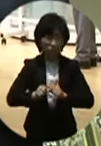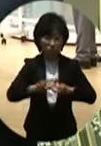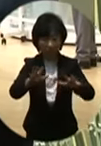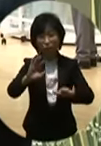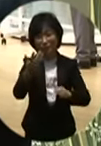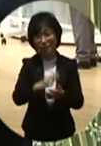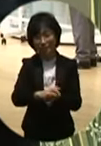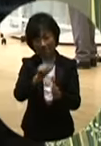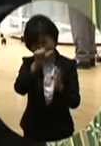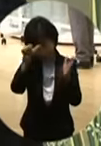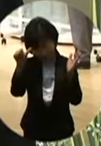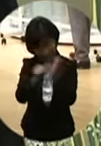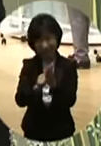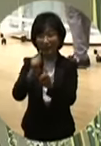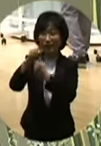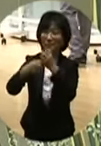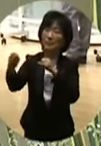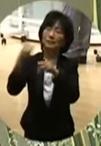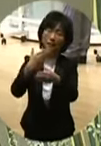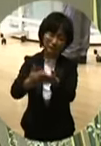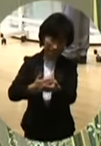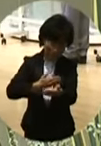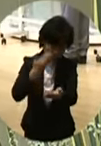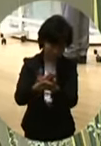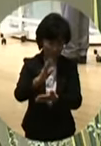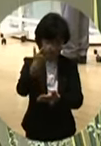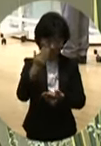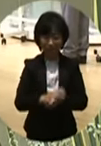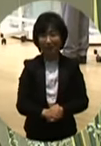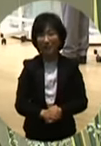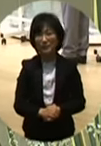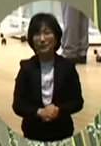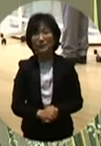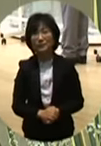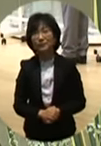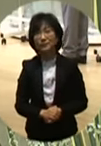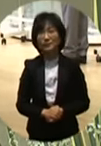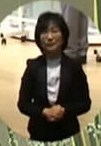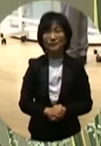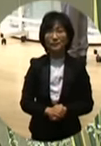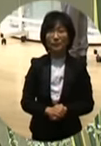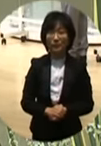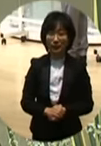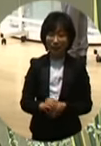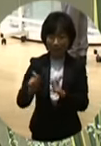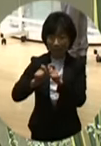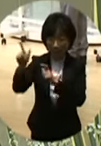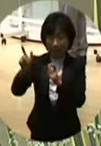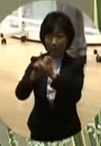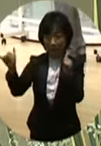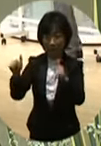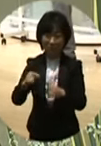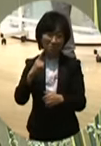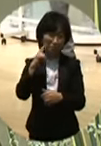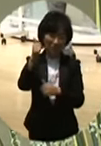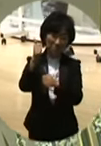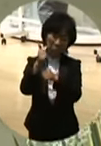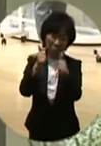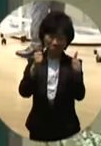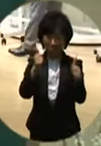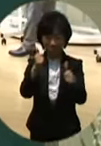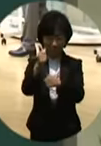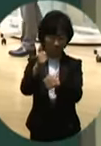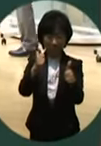And that answer will happen to you throughout your entire life. 많은 중직자들이 부교역자 존경하지 않습니다. So many church officers do